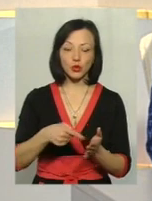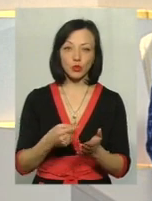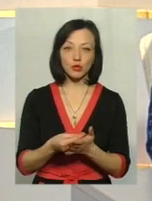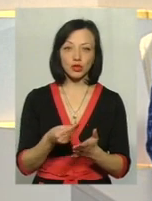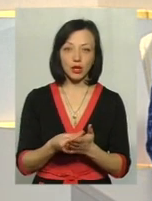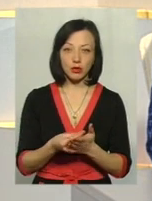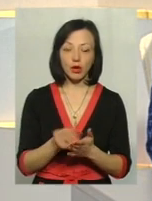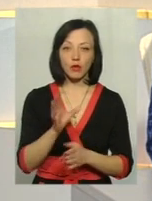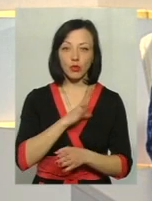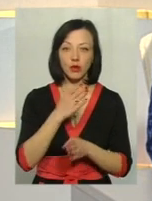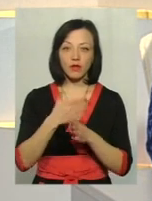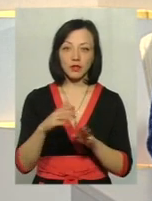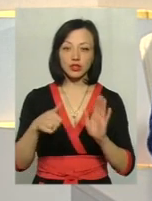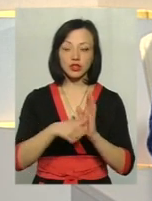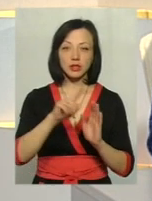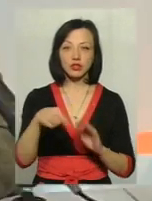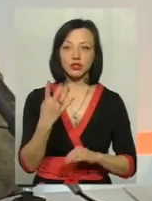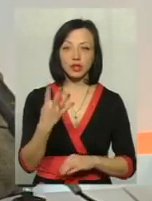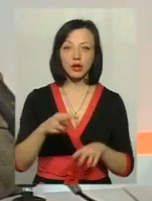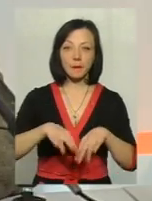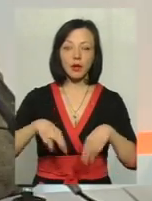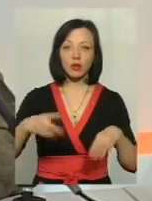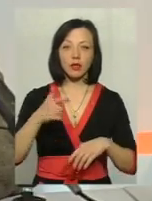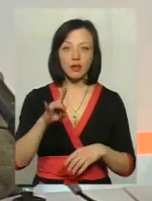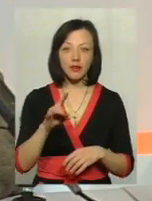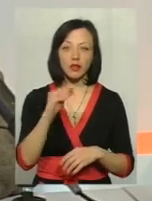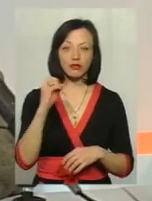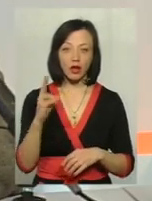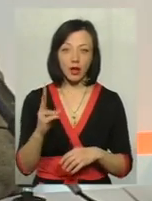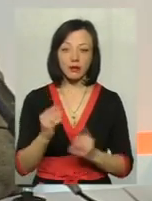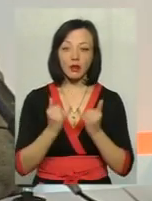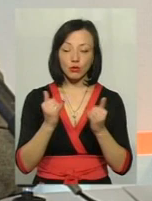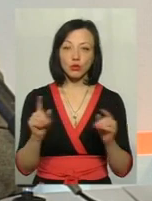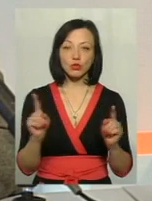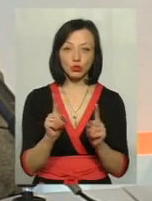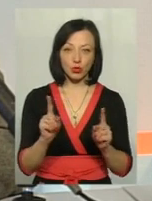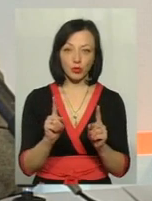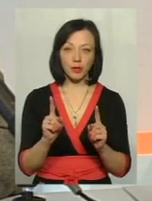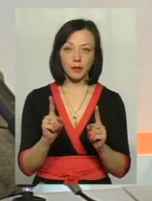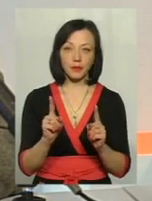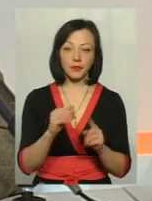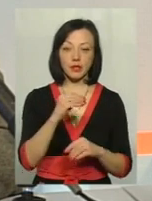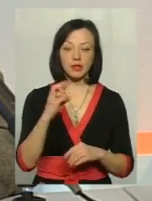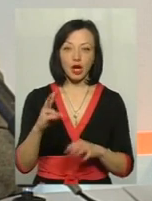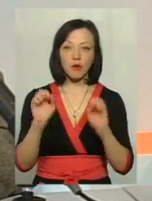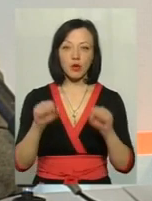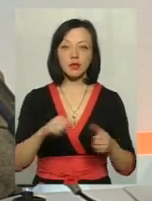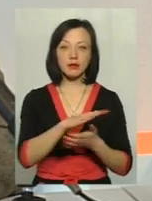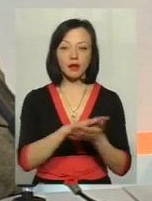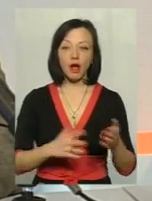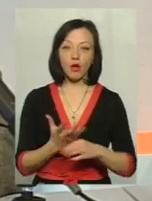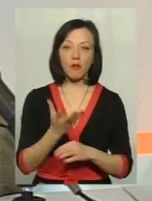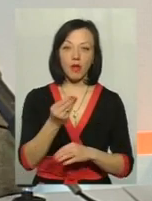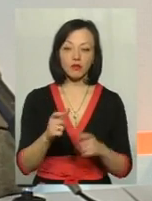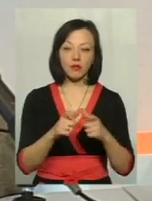міського бюджету було виділено 6,4 мільйона гривень на ЖЕКи для того, щоб ЖЕКи могли і далі оплачувати